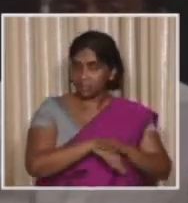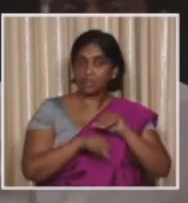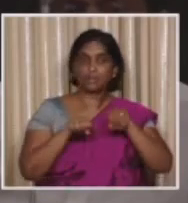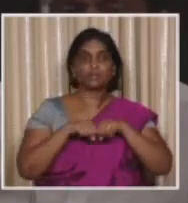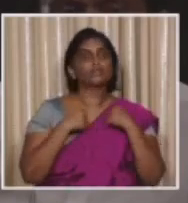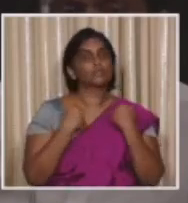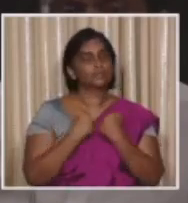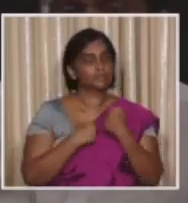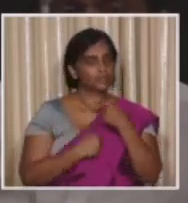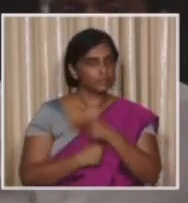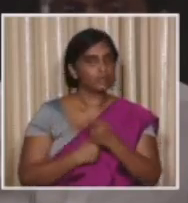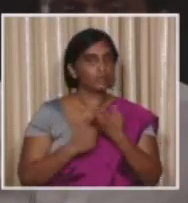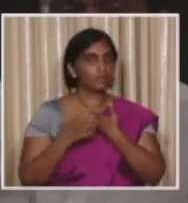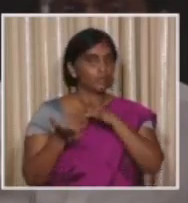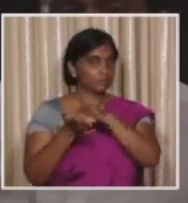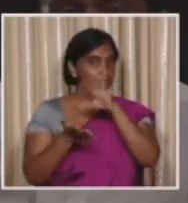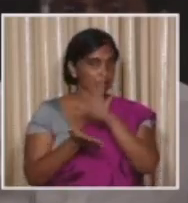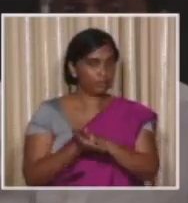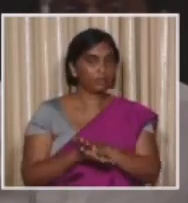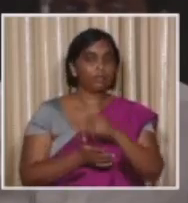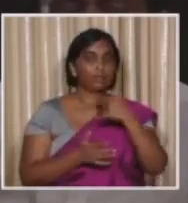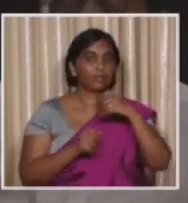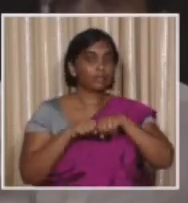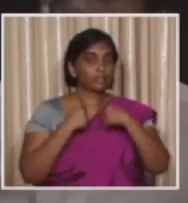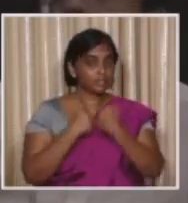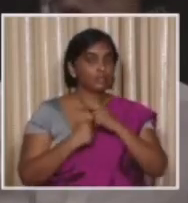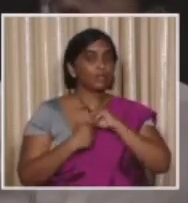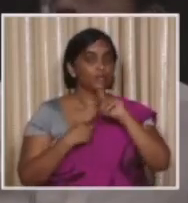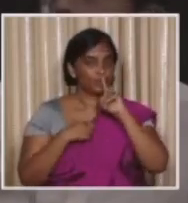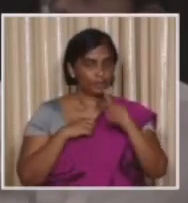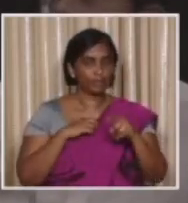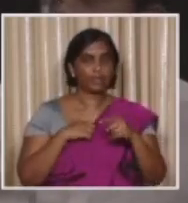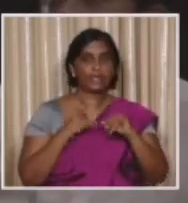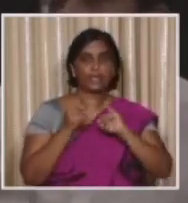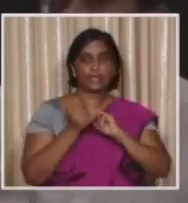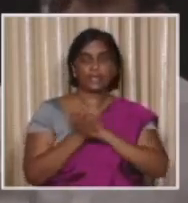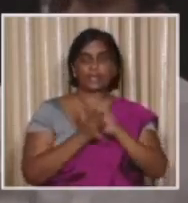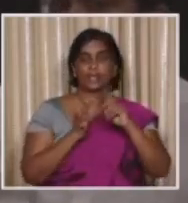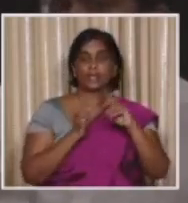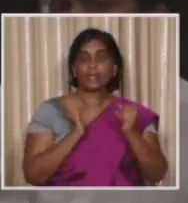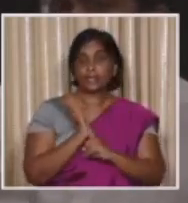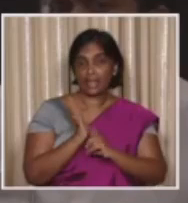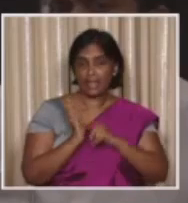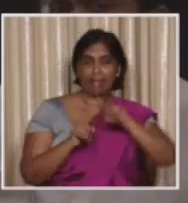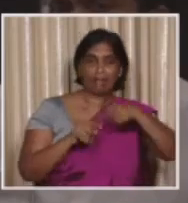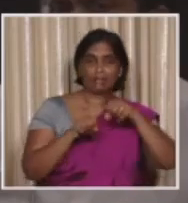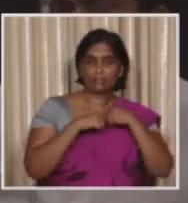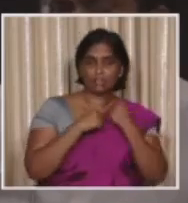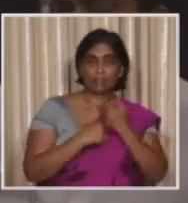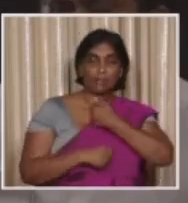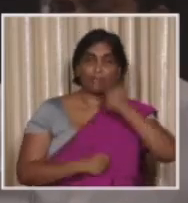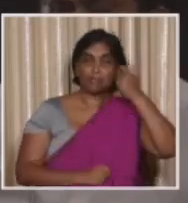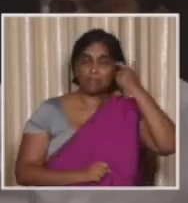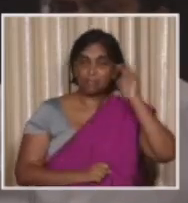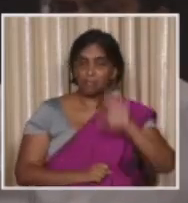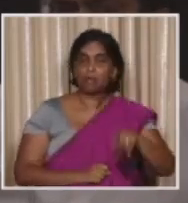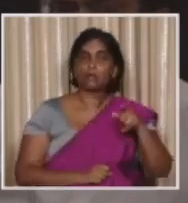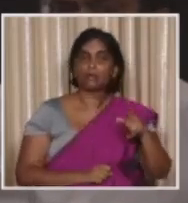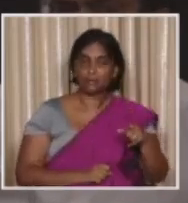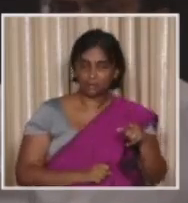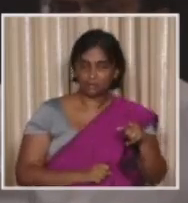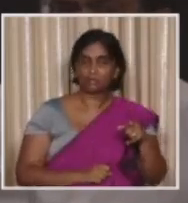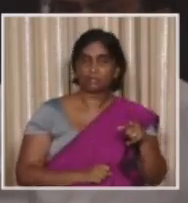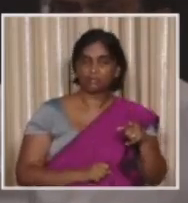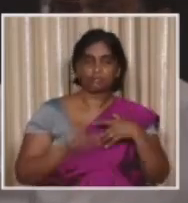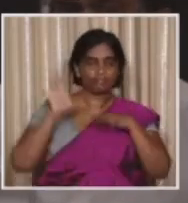සමාගම් වලට වෙන් කරාම ඒ සමාගම් කිව්වේ මල ෂෙල් සමාගම සිරුපෙක් දෙකම කිව්වේ ඔවුන් බලාපොරොත්තු වෙනවා කියලා ඔවුන්ගේ ඩිස්පෙන්සරුත්